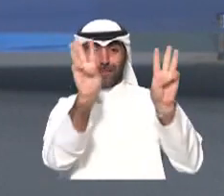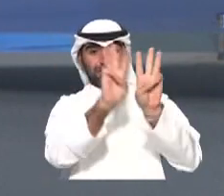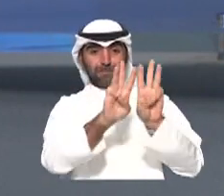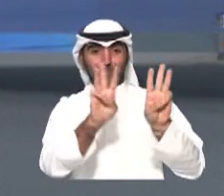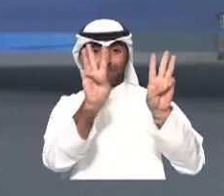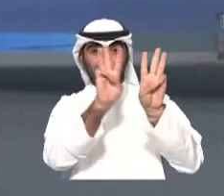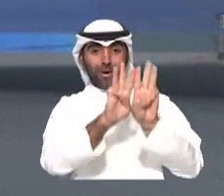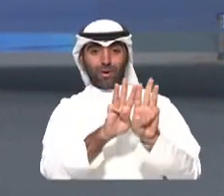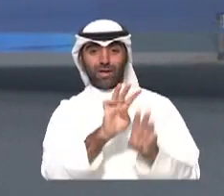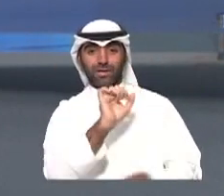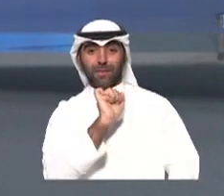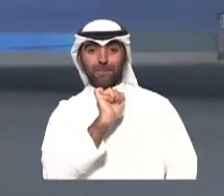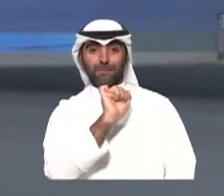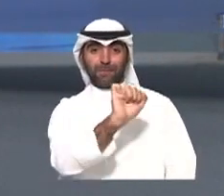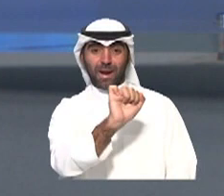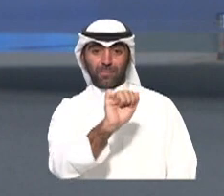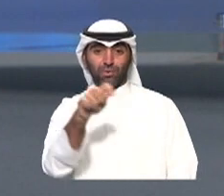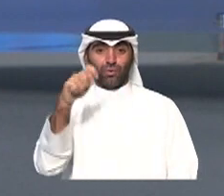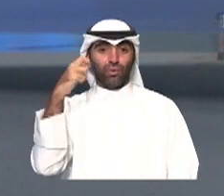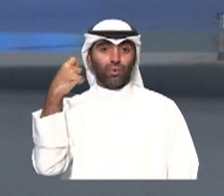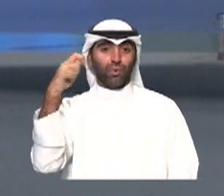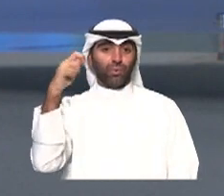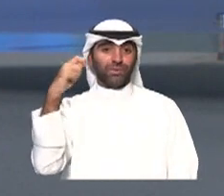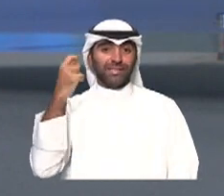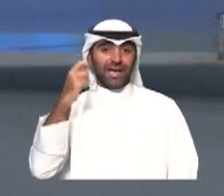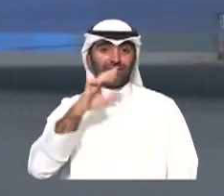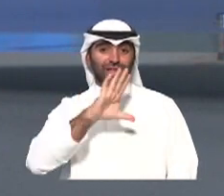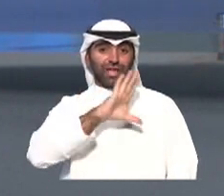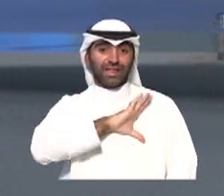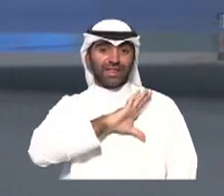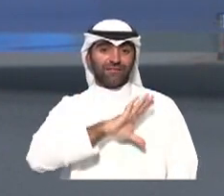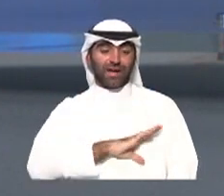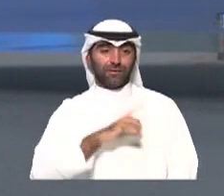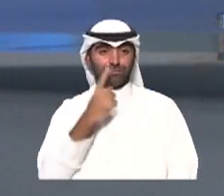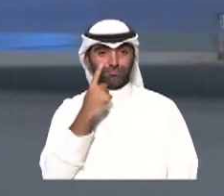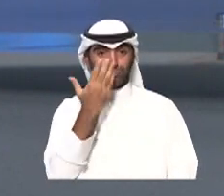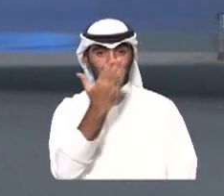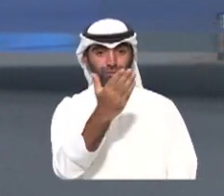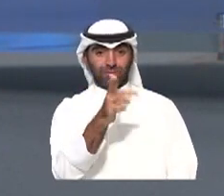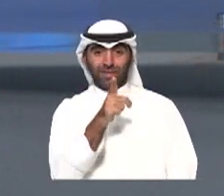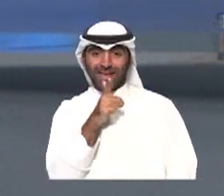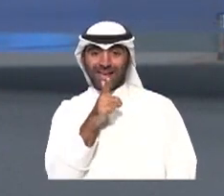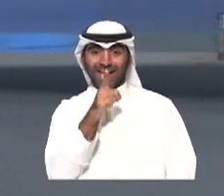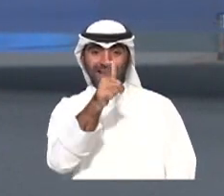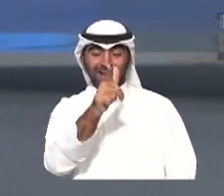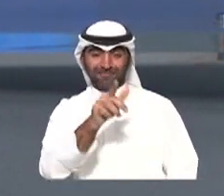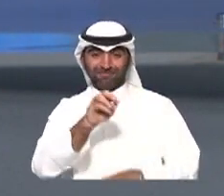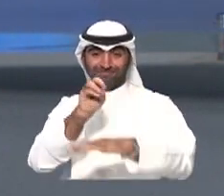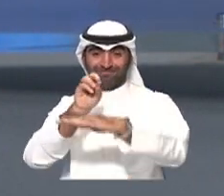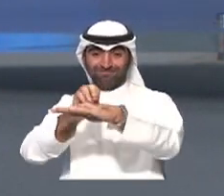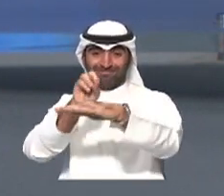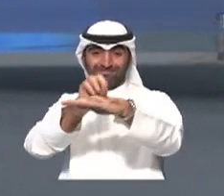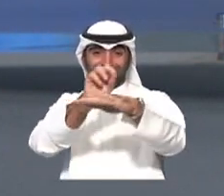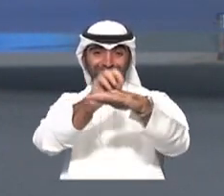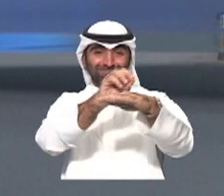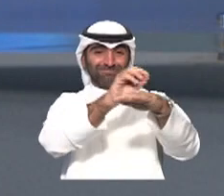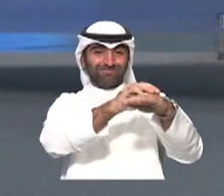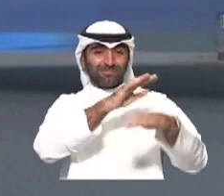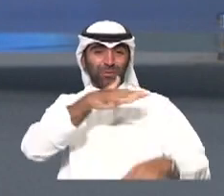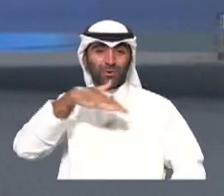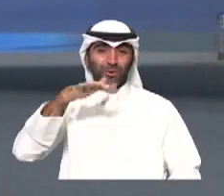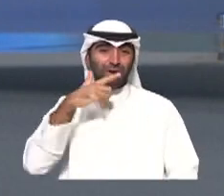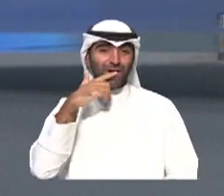في الحملة التي تستمر حتى 8 سبتمبر الجاري، وتهدف إلى تشجيع الشباب على الالتحاق بالخدمة